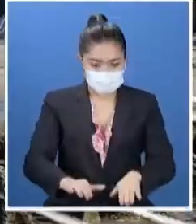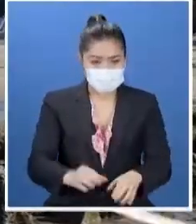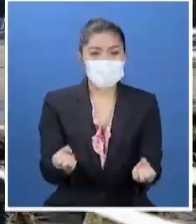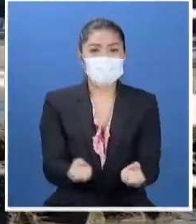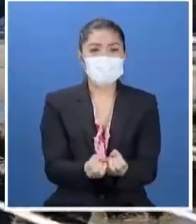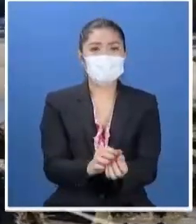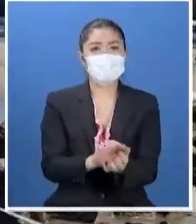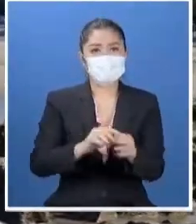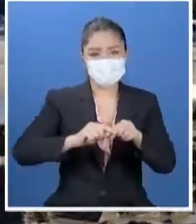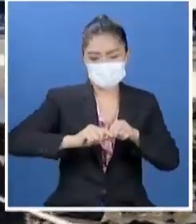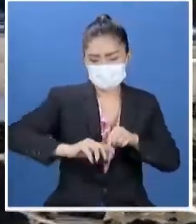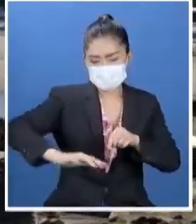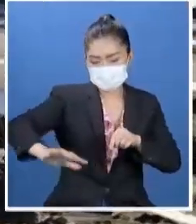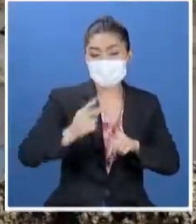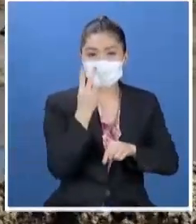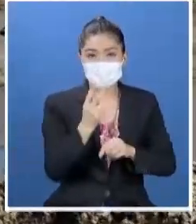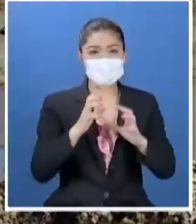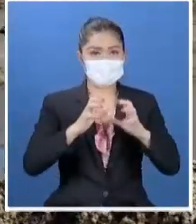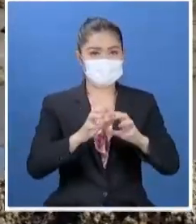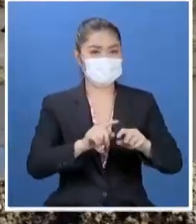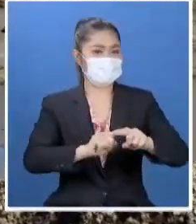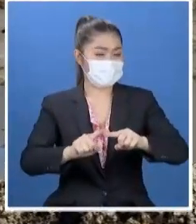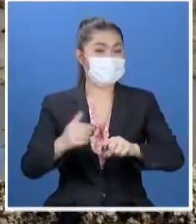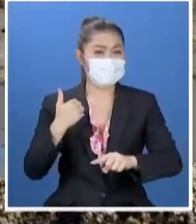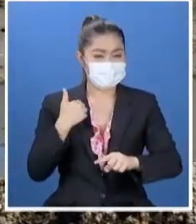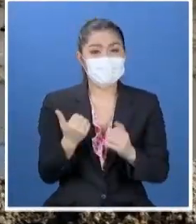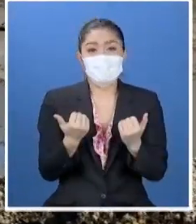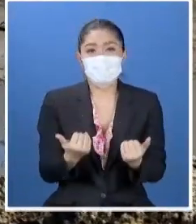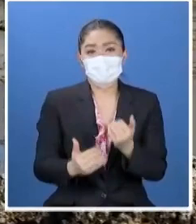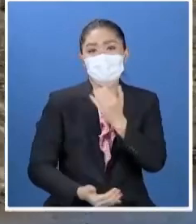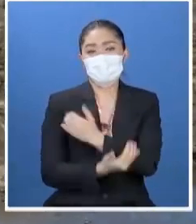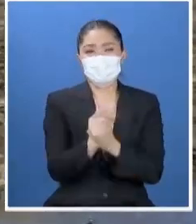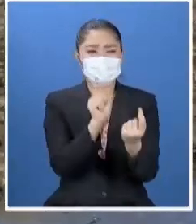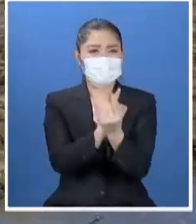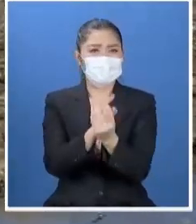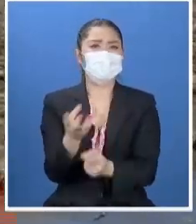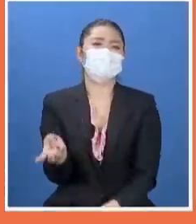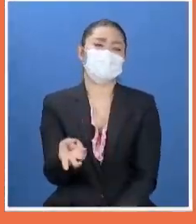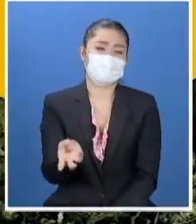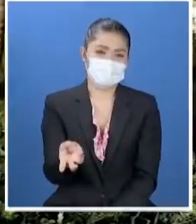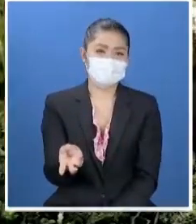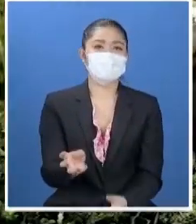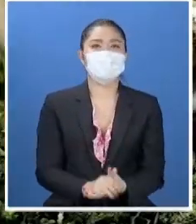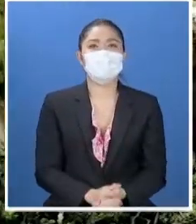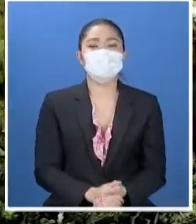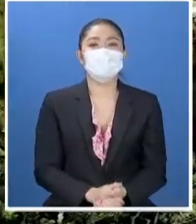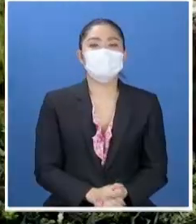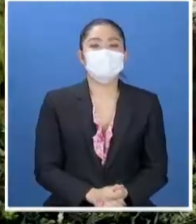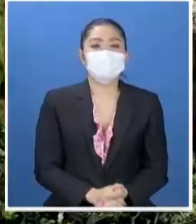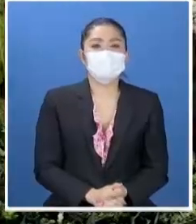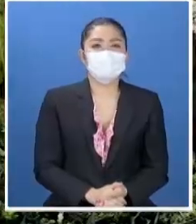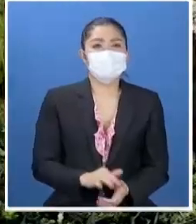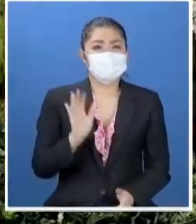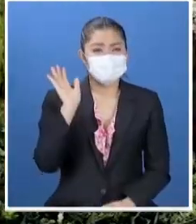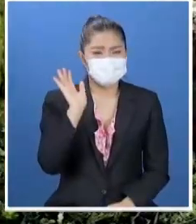ผลให้เห็นทั้งชายหาดกว้างใหญ่และโขดหินจำนวนมากนะคะเพราะว่าโอกาสที่จะได้เห็นมีไม่บ่อยนักค่ะคุ